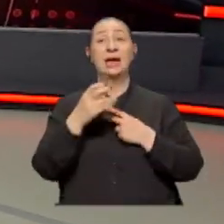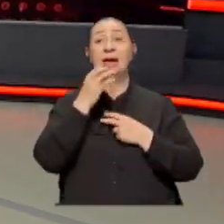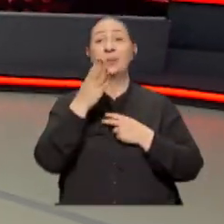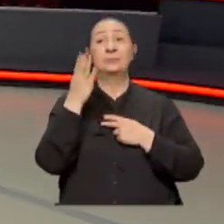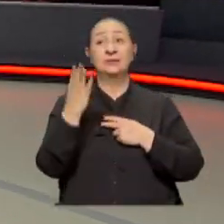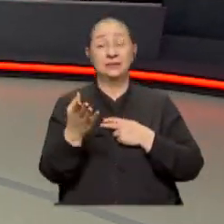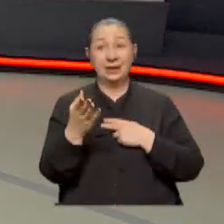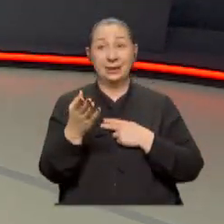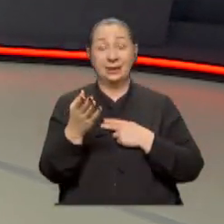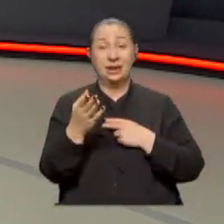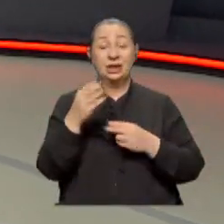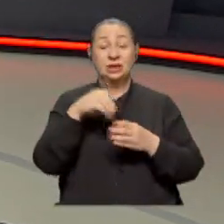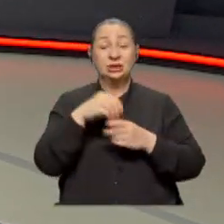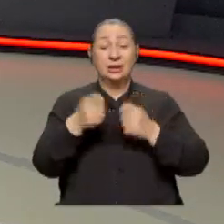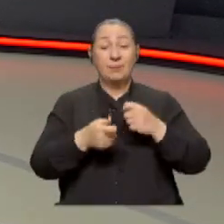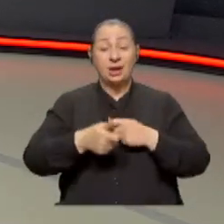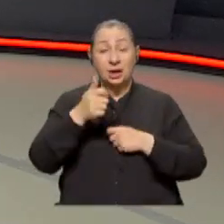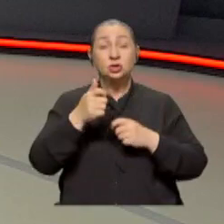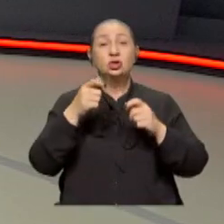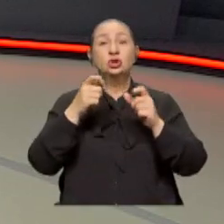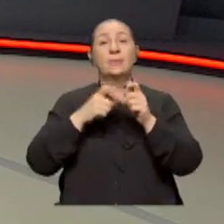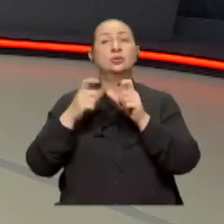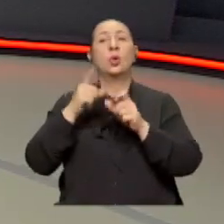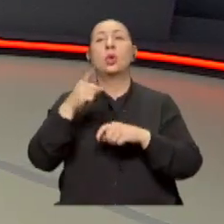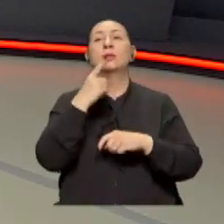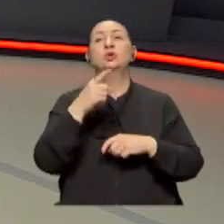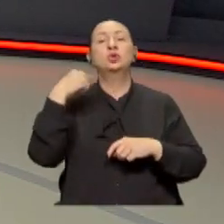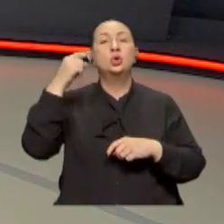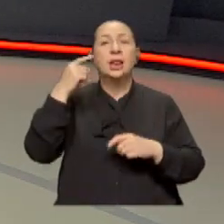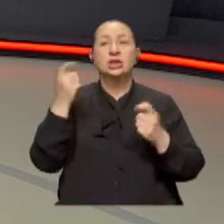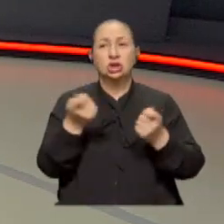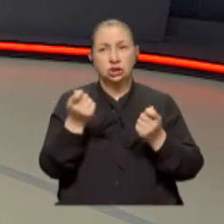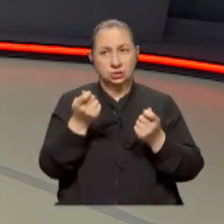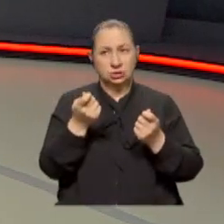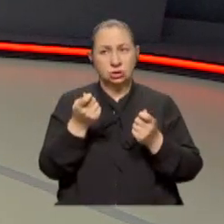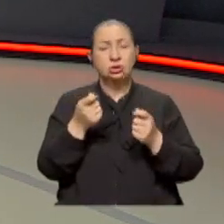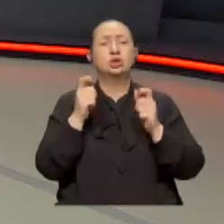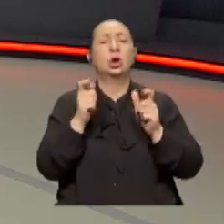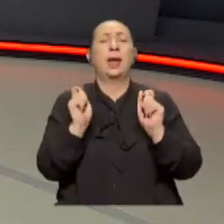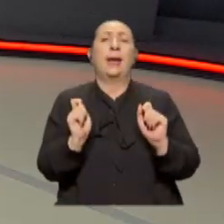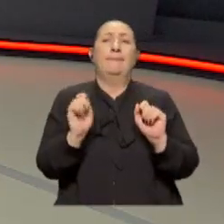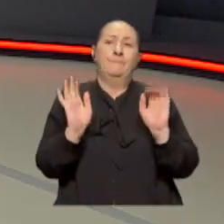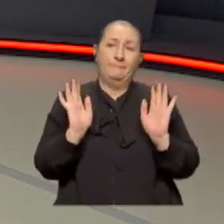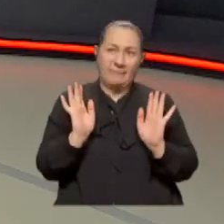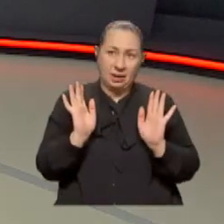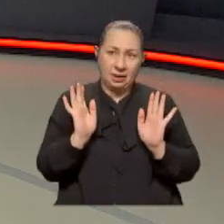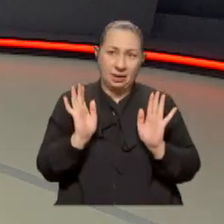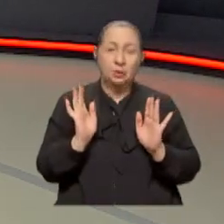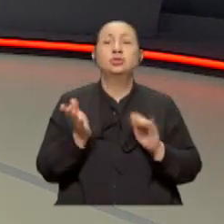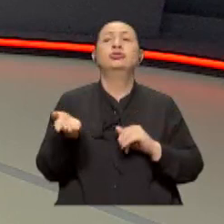haberimizde İçişleri Bakanı Süleyman Soylu şunu demişti. Suriyeli çalıştır, sigorta da